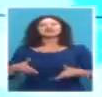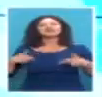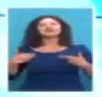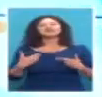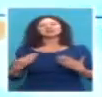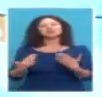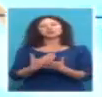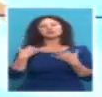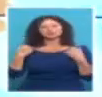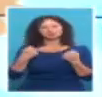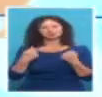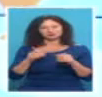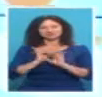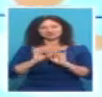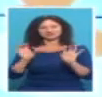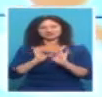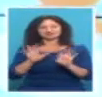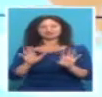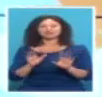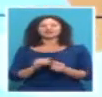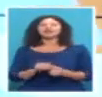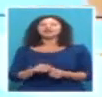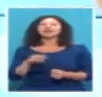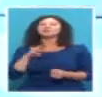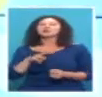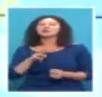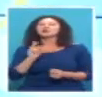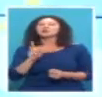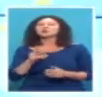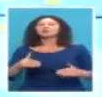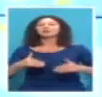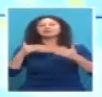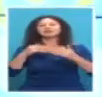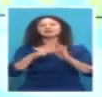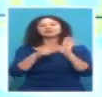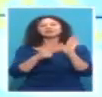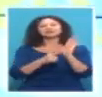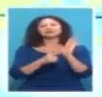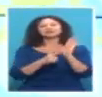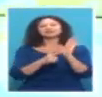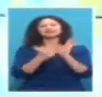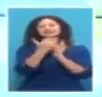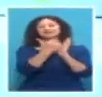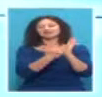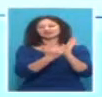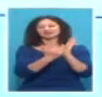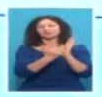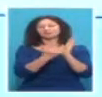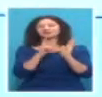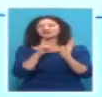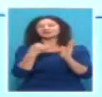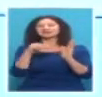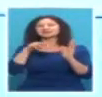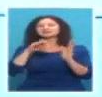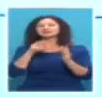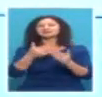Здравствуйте, в эфире новости спорта, в студии Владислав Иващенко. Михаил Кукушкин поднялся на 17 позиций вверх в рейтинге ATP. Напомним, на